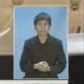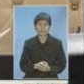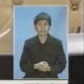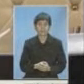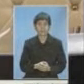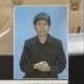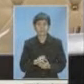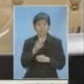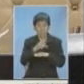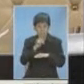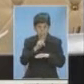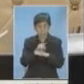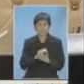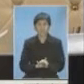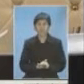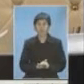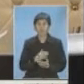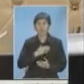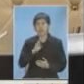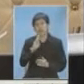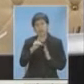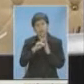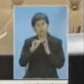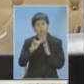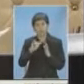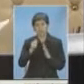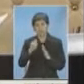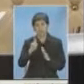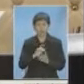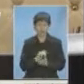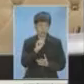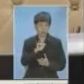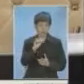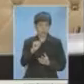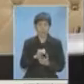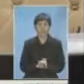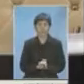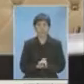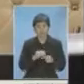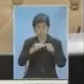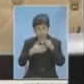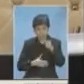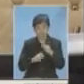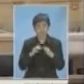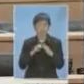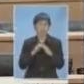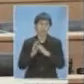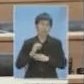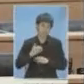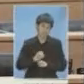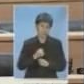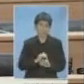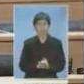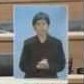กับเรียนท่านประธานสภาผู้แทนราษฎรกับผมนายบุญยอดสุขินไทยสมาชิกสภาผู้แทนราษฎรระบบบัญชีรายชื่อพรรคประชาธิปั